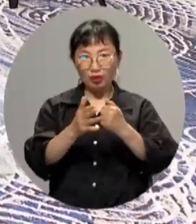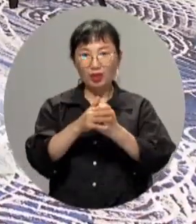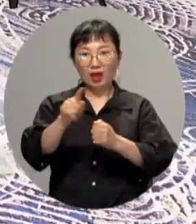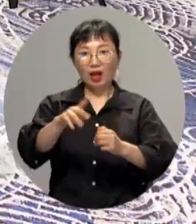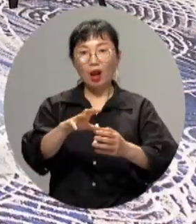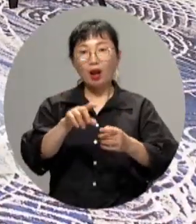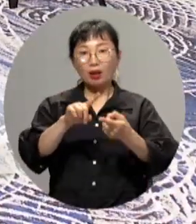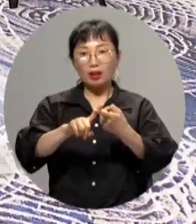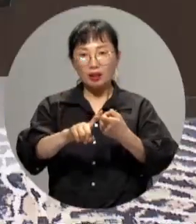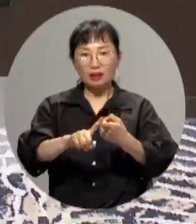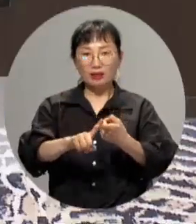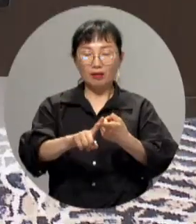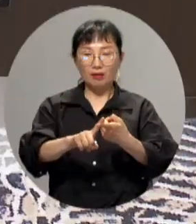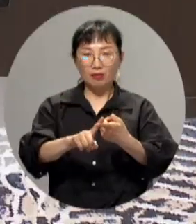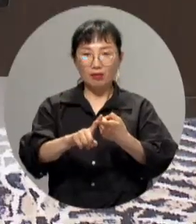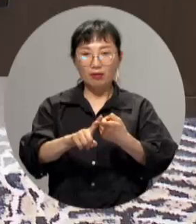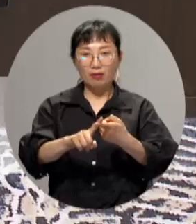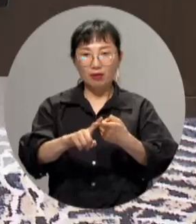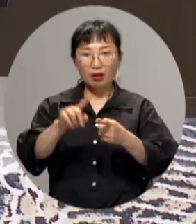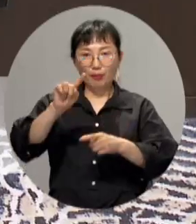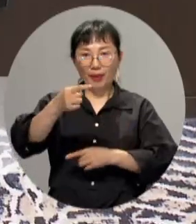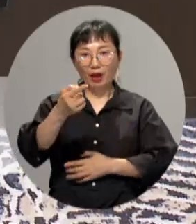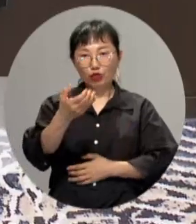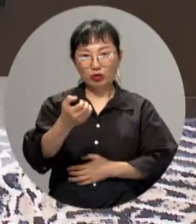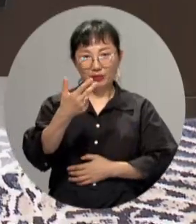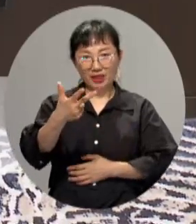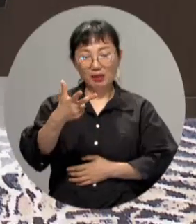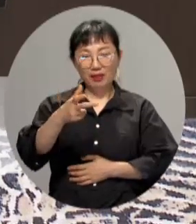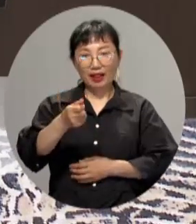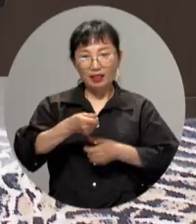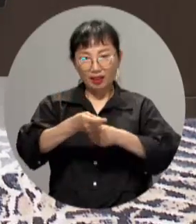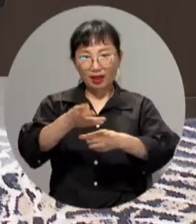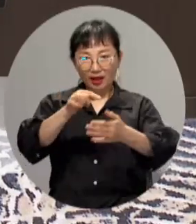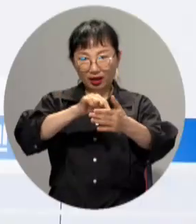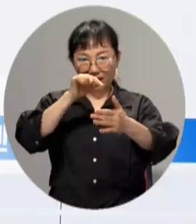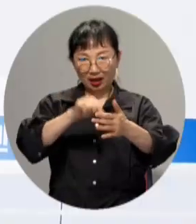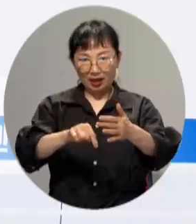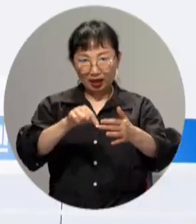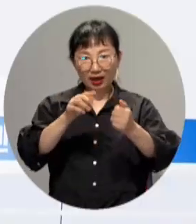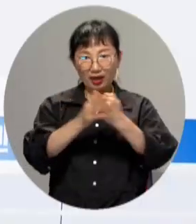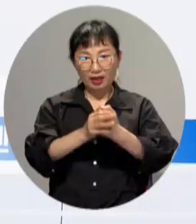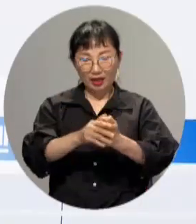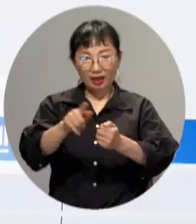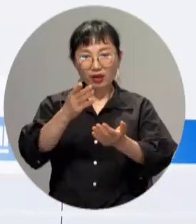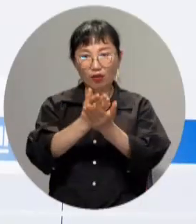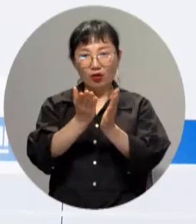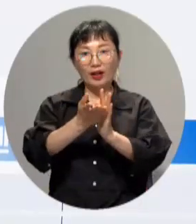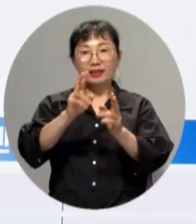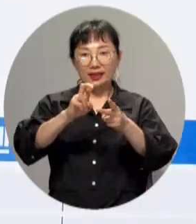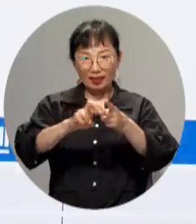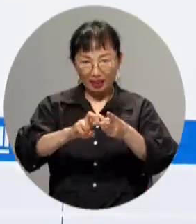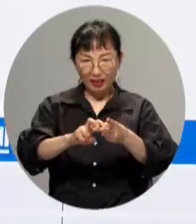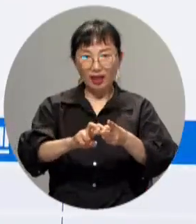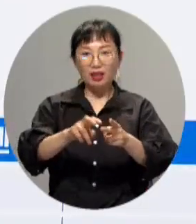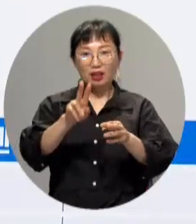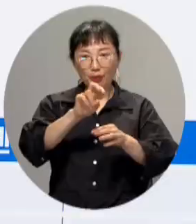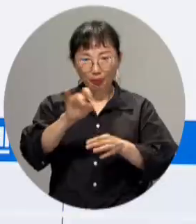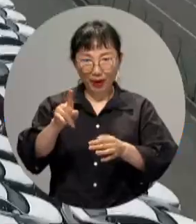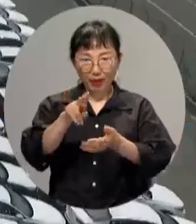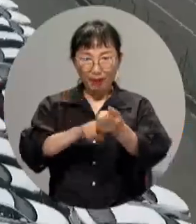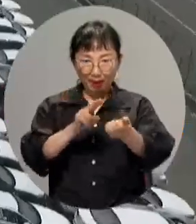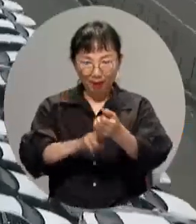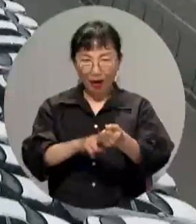복합센터는 산단 509 부지 197만 제곱미터의 수출 비즈니스센터와 매매업체 입주단지